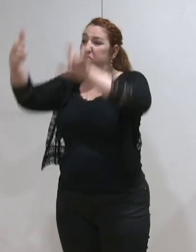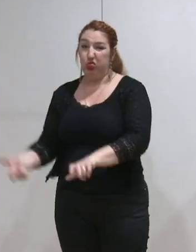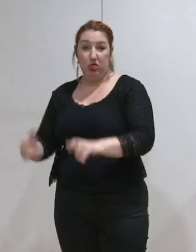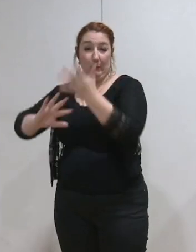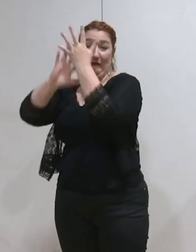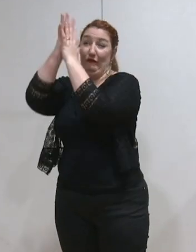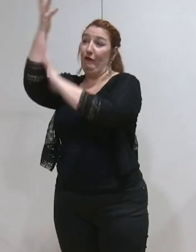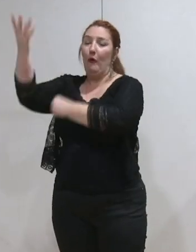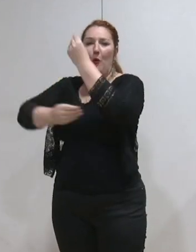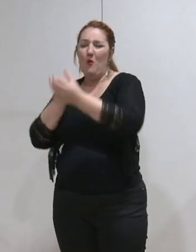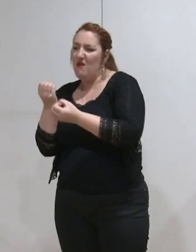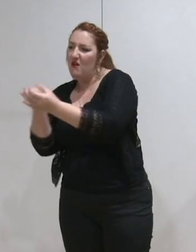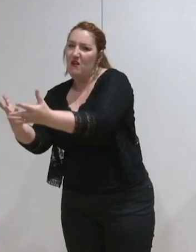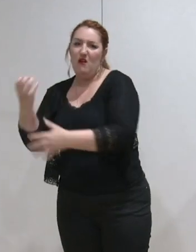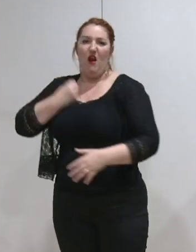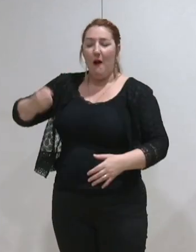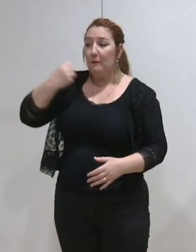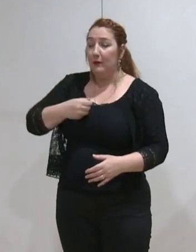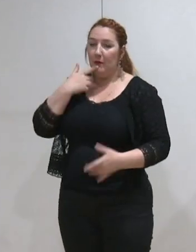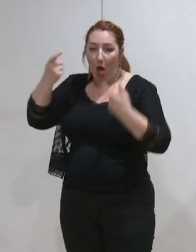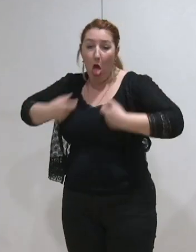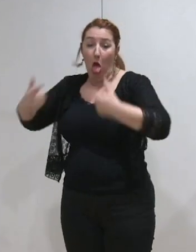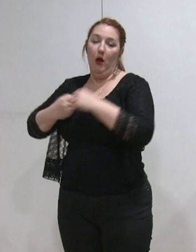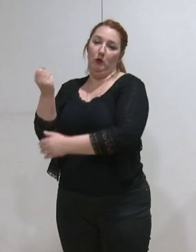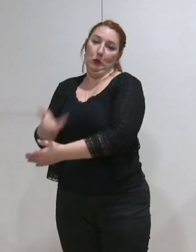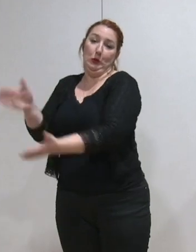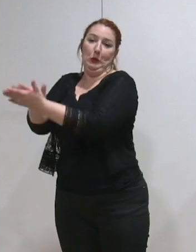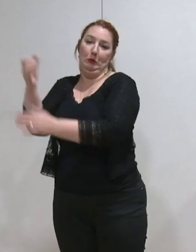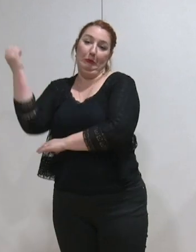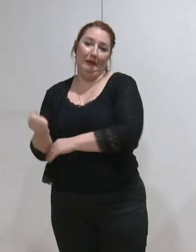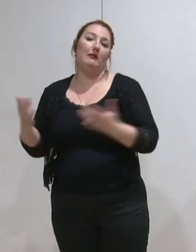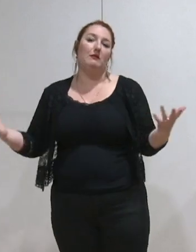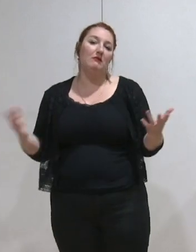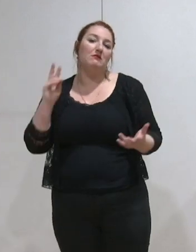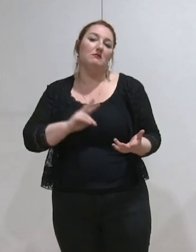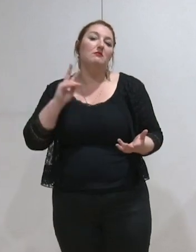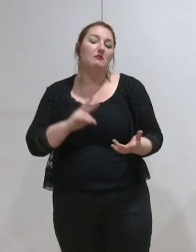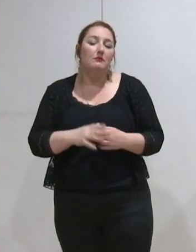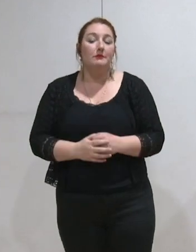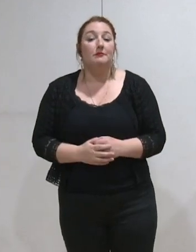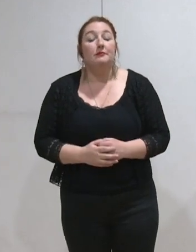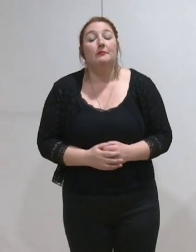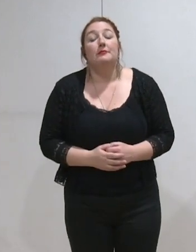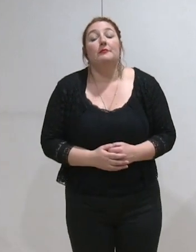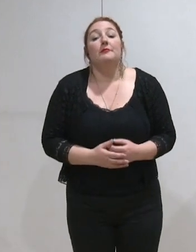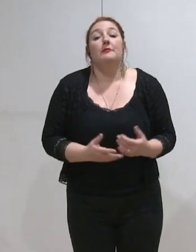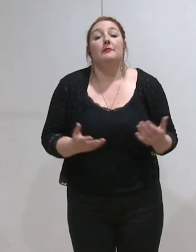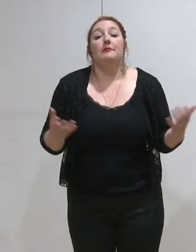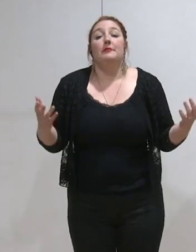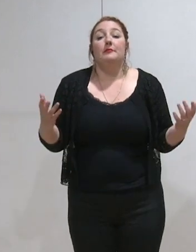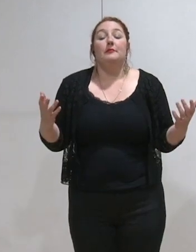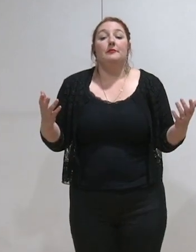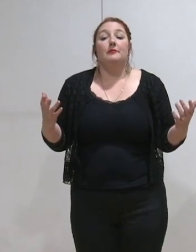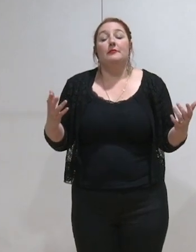provoque ce genre de tragédie au-delà car la réponse ne peut ne peut pas ne doit pas